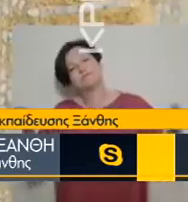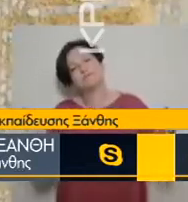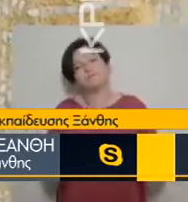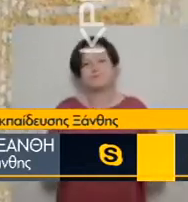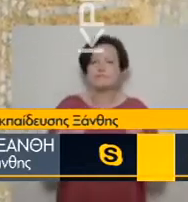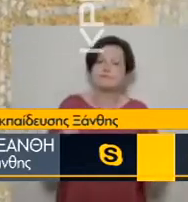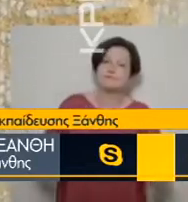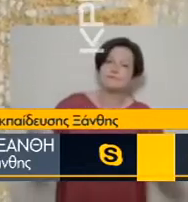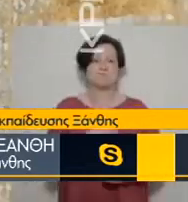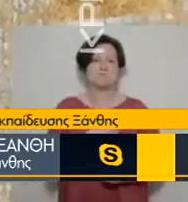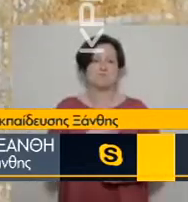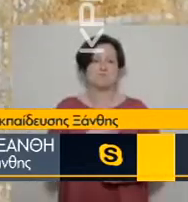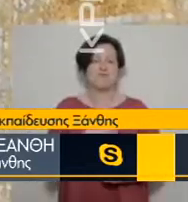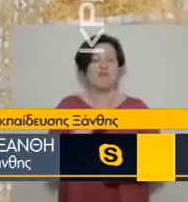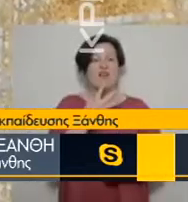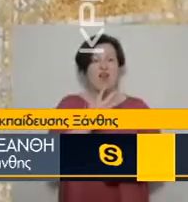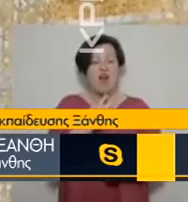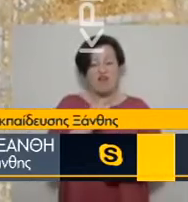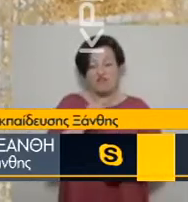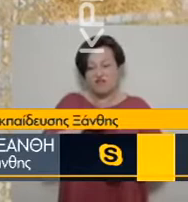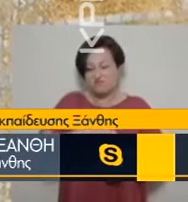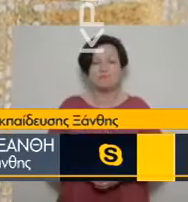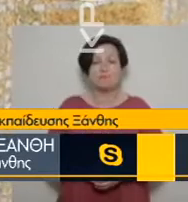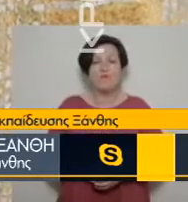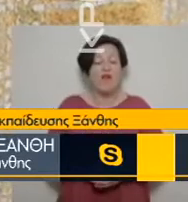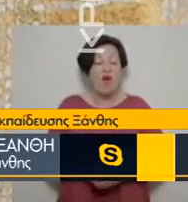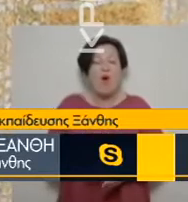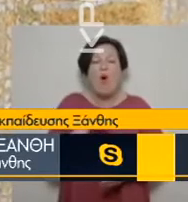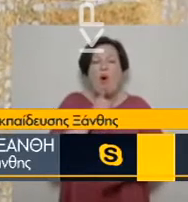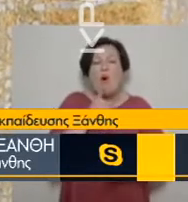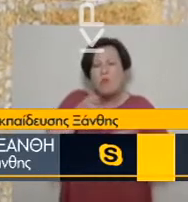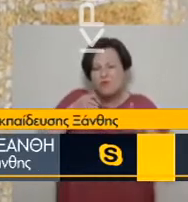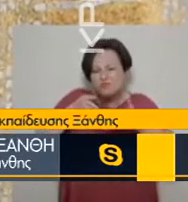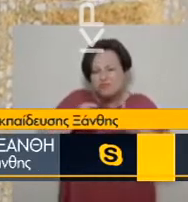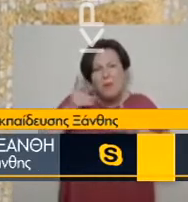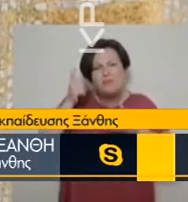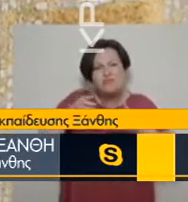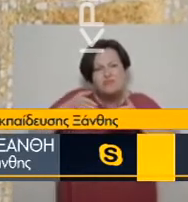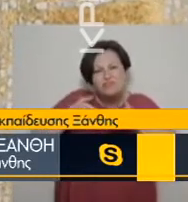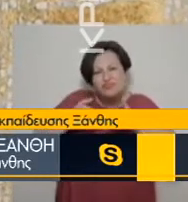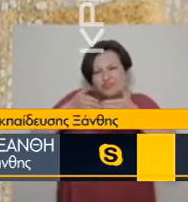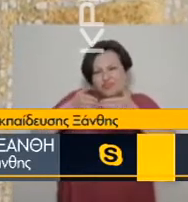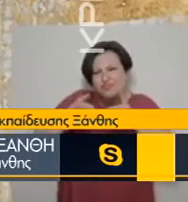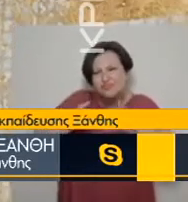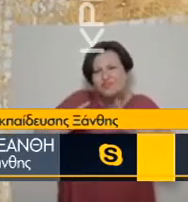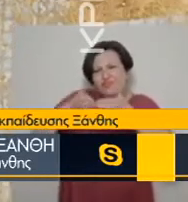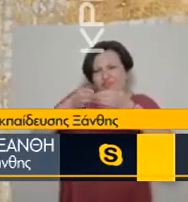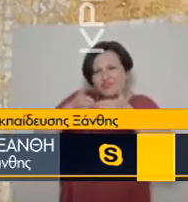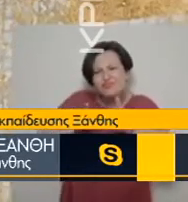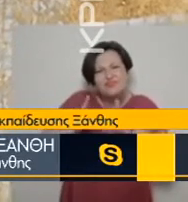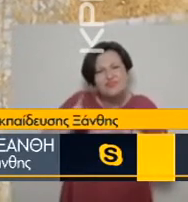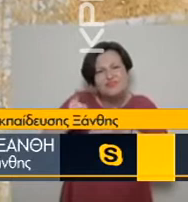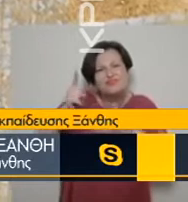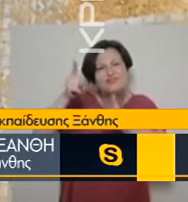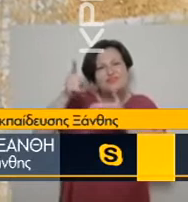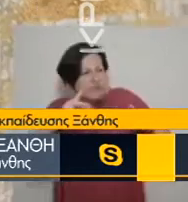ωραίο αποτέλεσμα. Δεν το περιμέναμε. Και όπως είπατε προηγουμένως, ξεκίνησαν όλα αρχές Νοεμβρίου, όταν ετοιμαζόμασταν να κάνουμε τη γιορτή